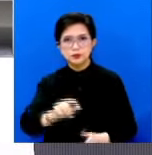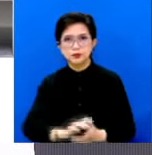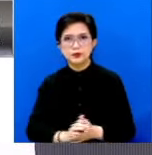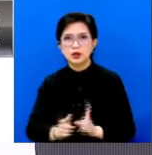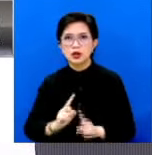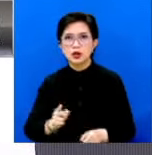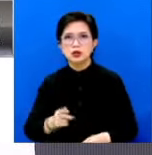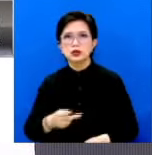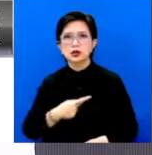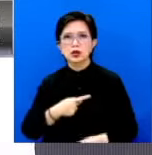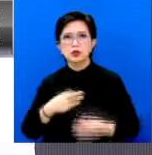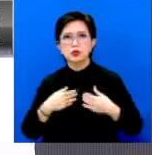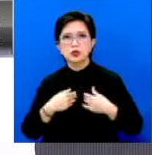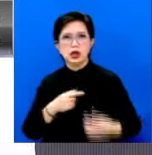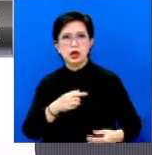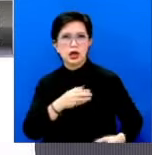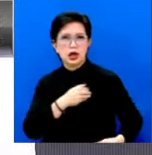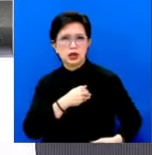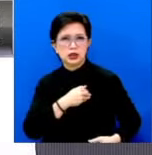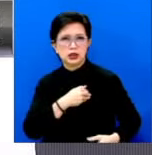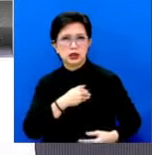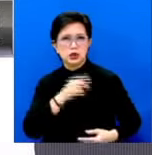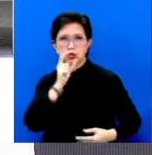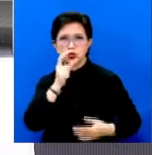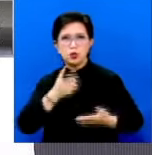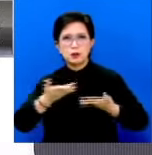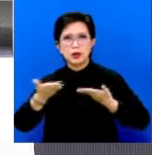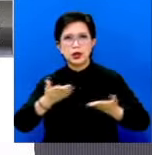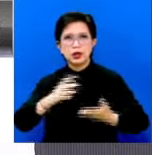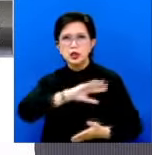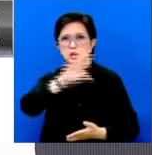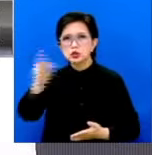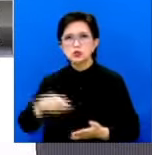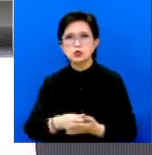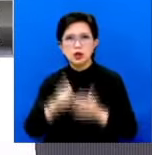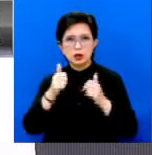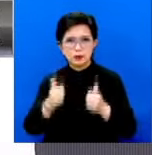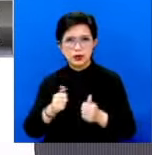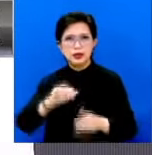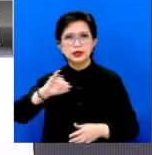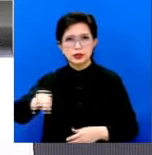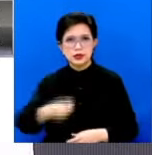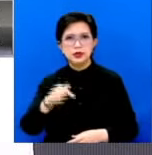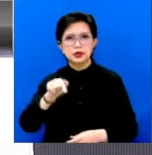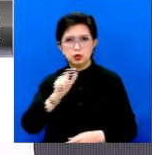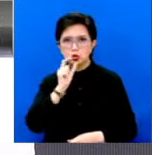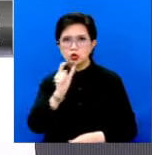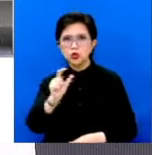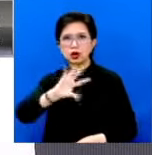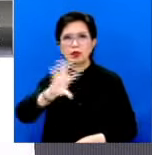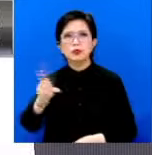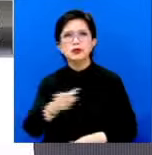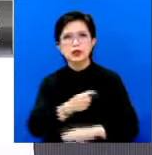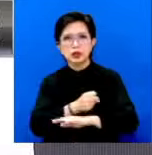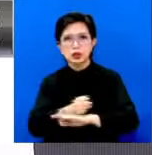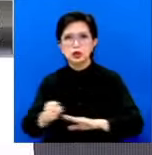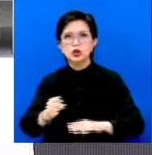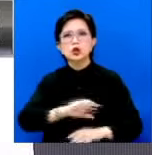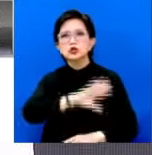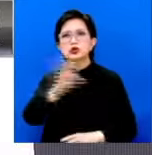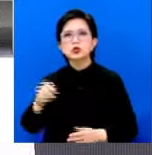kita punya hati yang kuat, hati melayani, semua kebaikan-kebaikan itu akan pasti terjadi di Kabupaten Sorong. Seluruh kebaikan-kebaikan